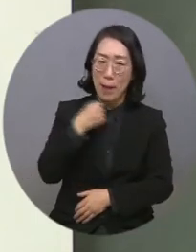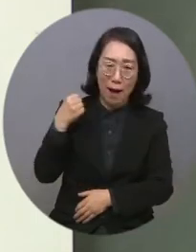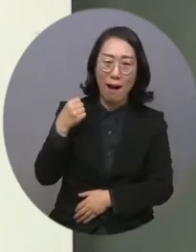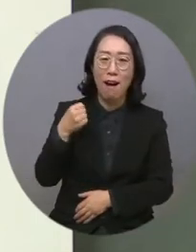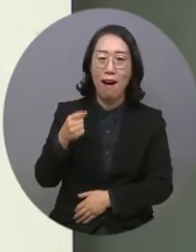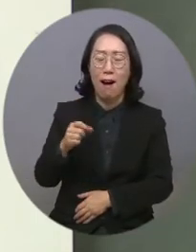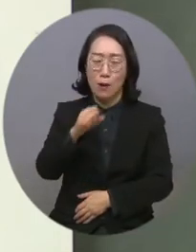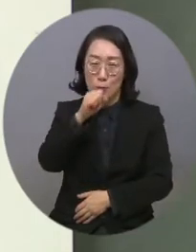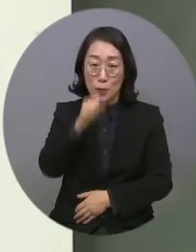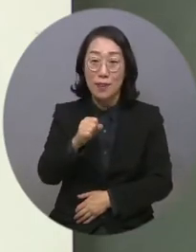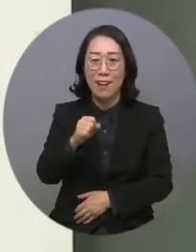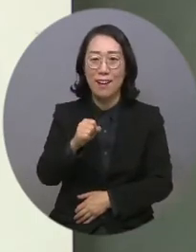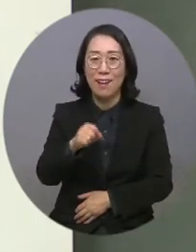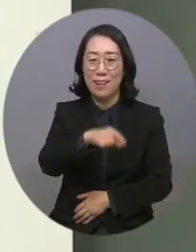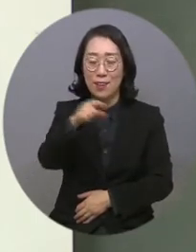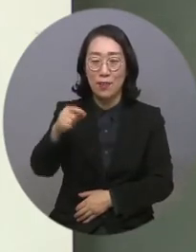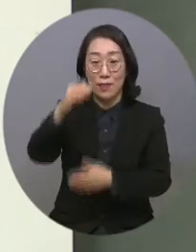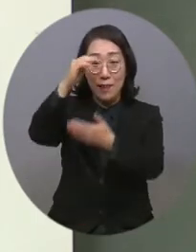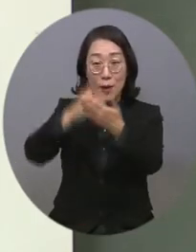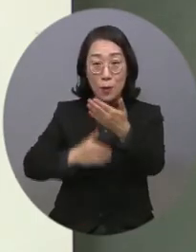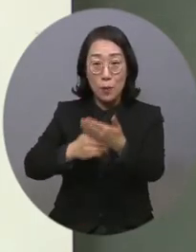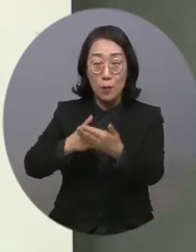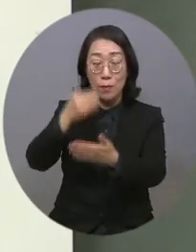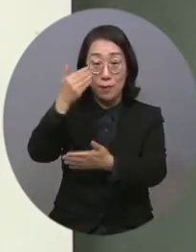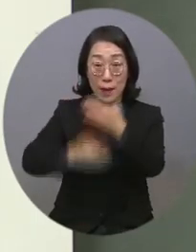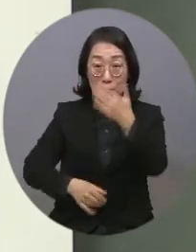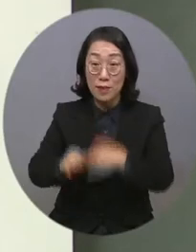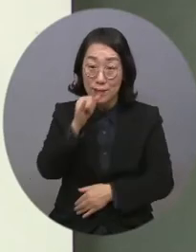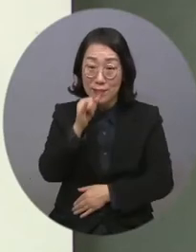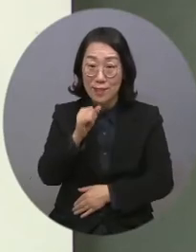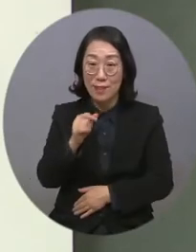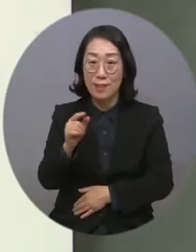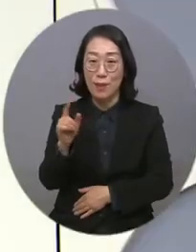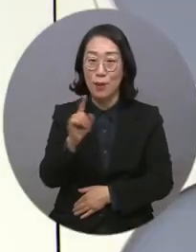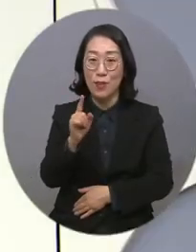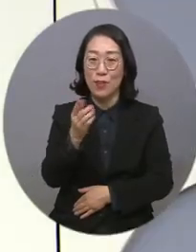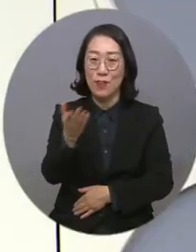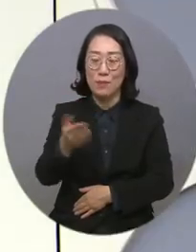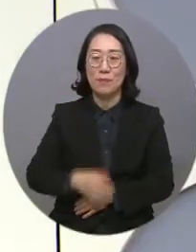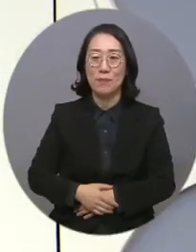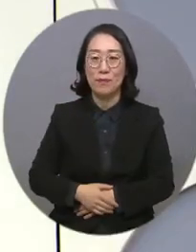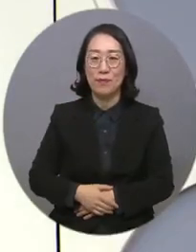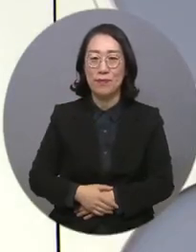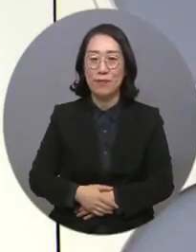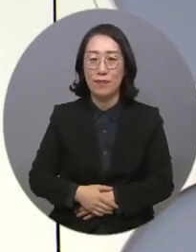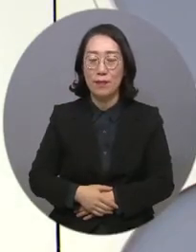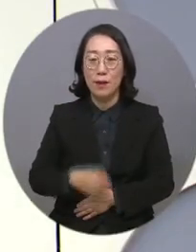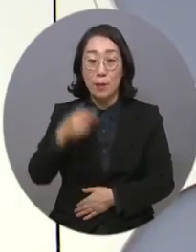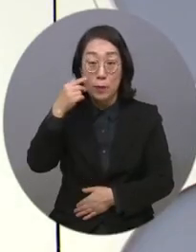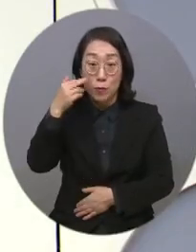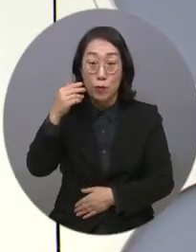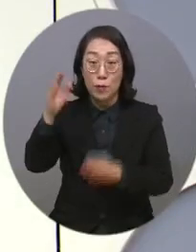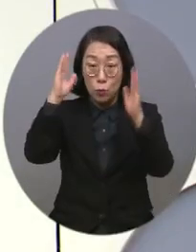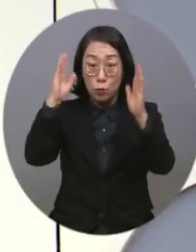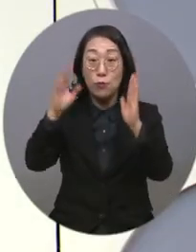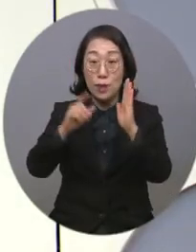이런 작품들이 이렇게 머리에 남잖아요. 아, 그렇죠. 예. 어? 그 작품이 어떤 겁니다? 아, 제가 이제 미국에서 공부할